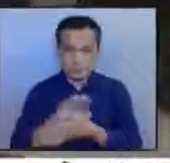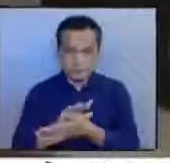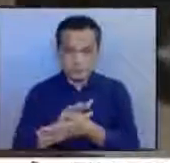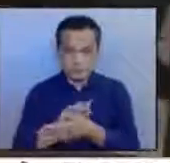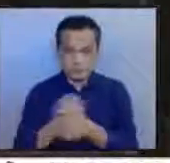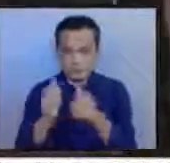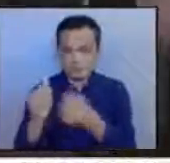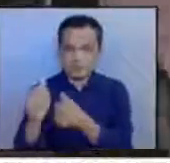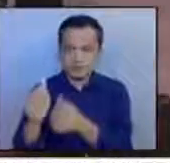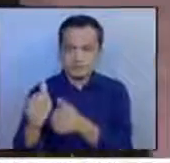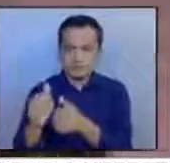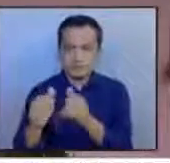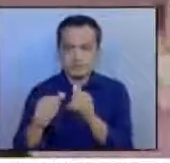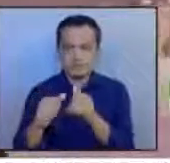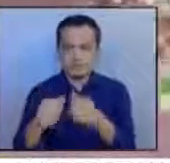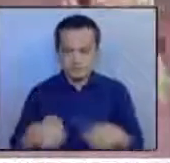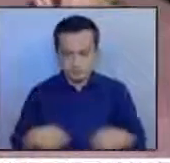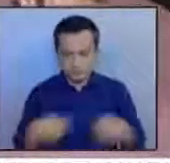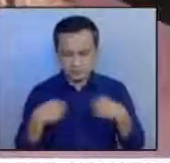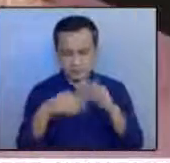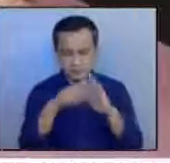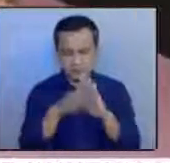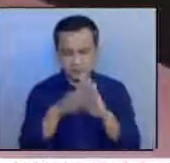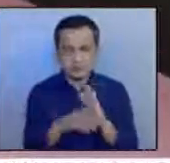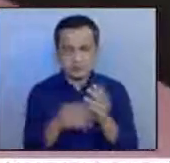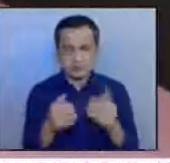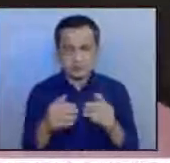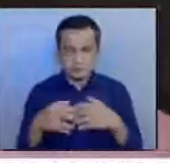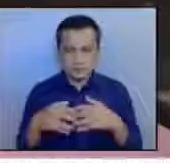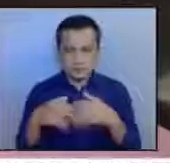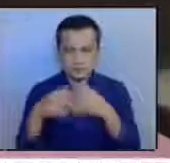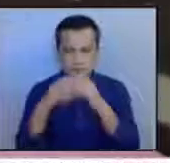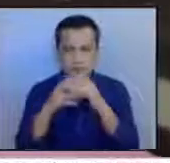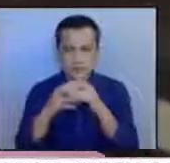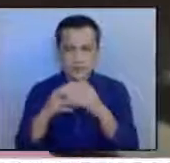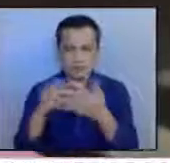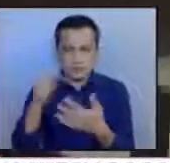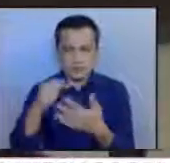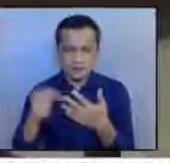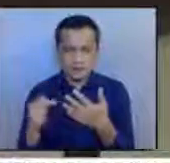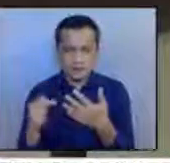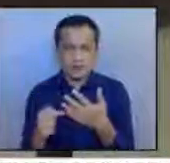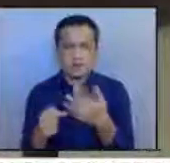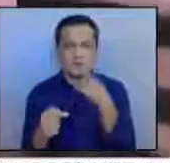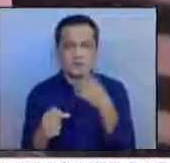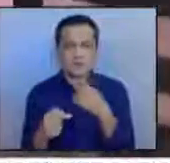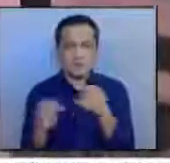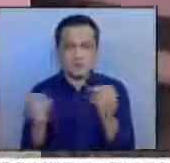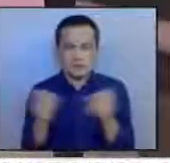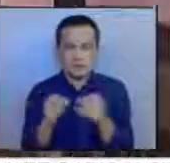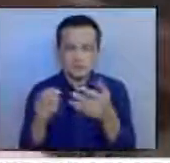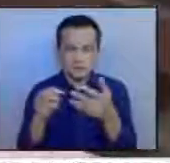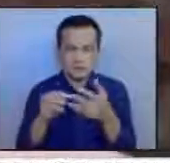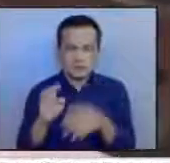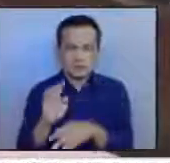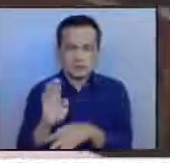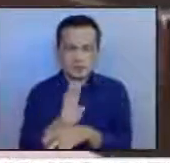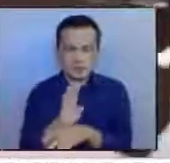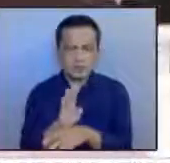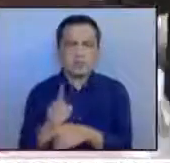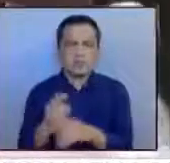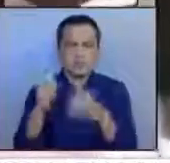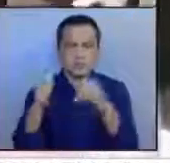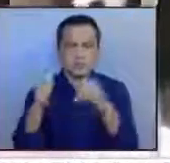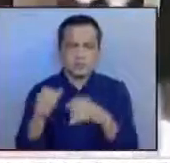rin sa health protocols. Pero ngayong bumabangon na sila at ang iba pang mga small and medium enterprises, pabor silang ipatupad ang